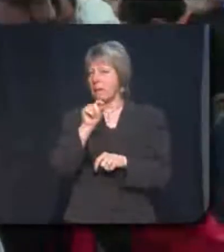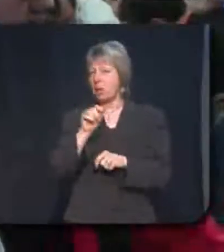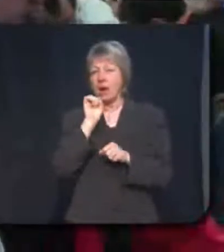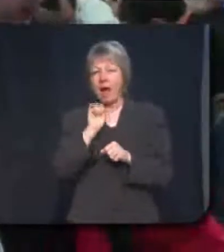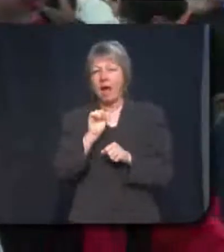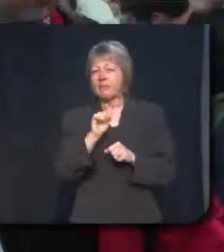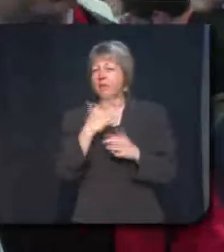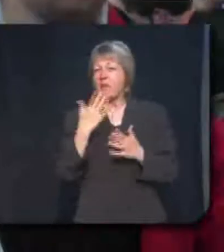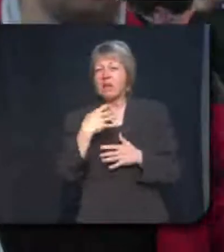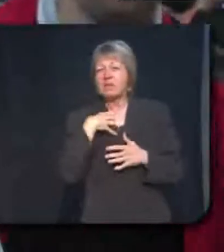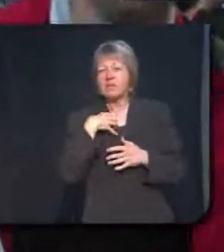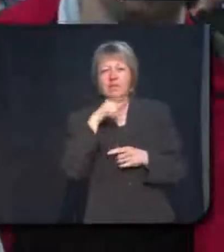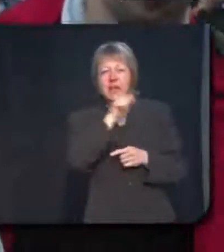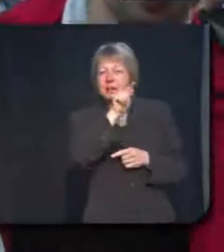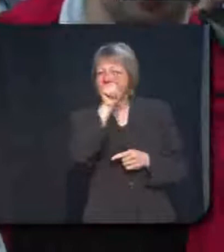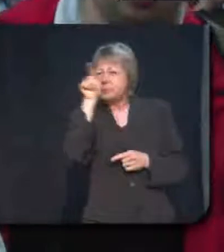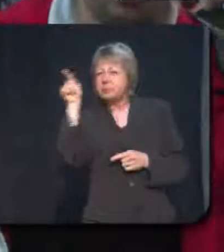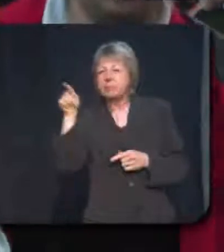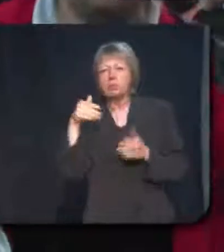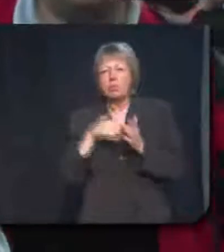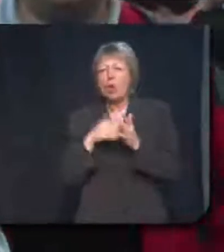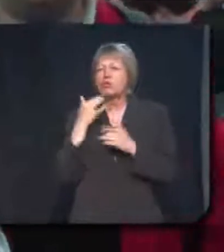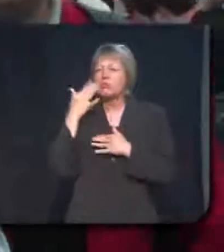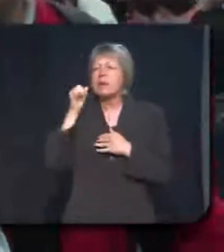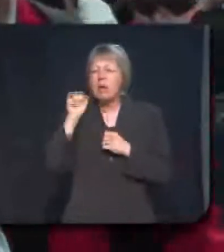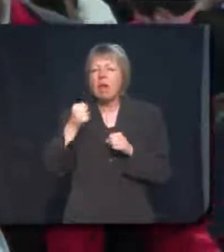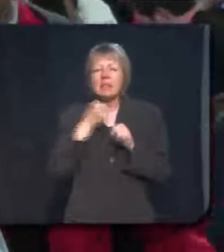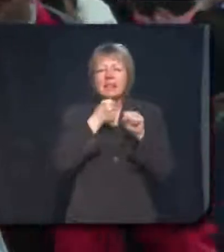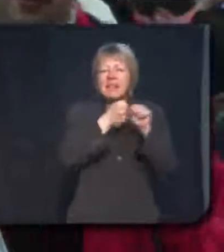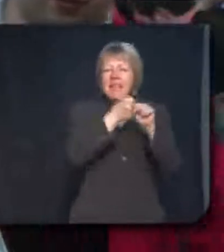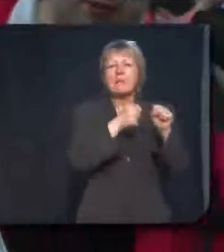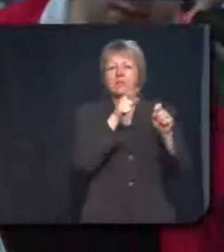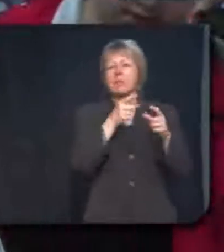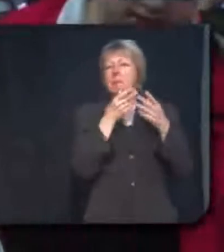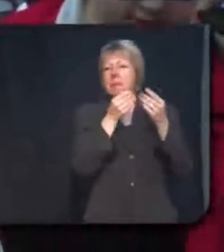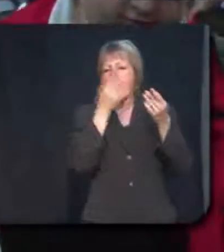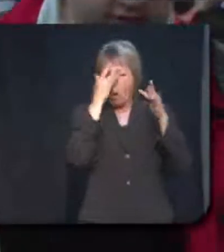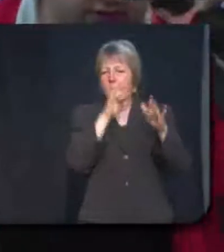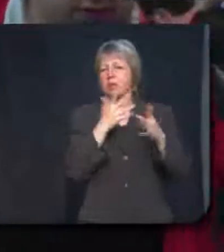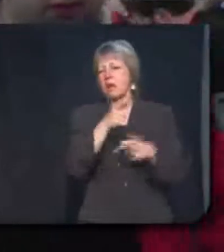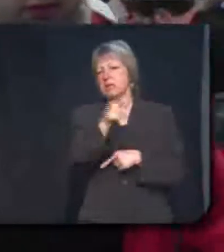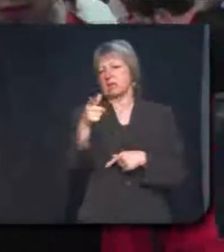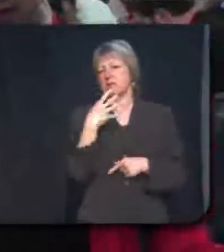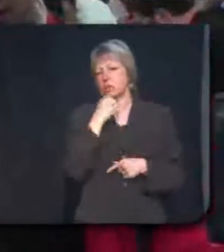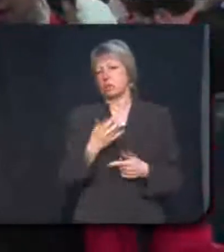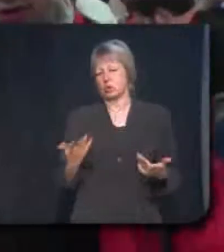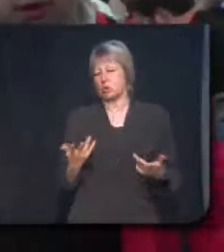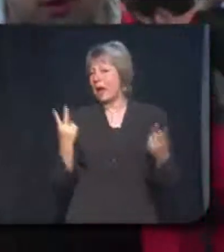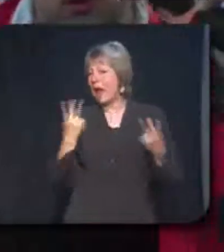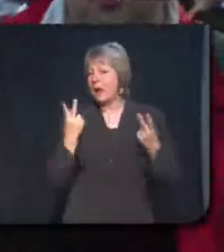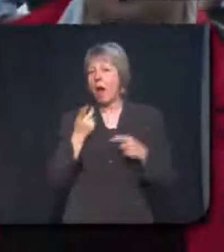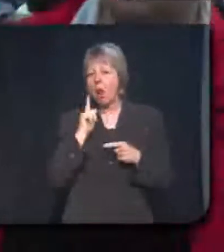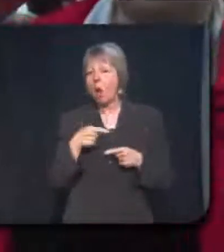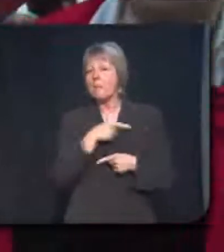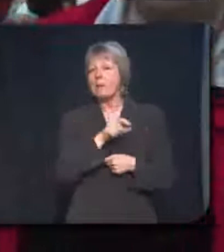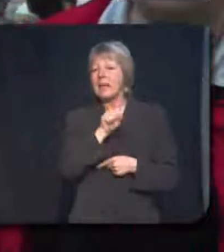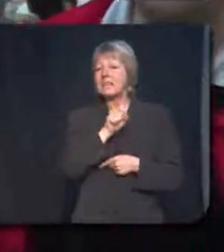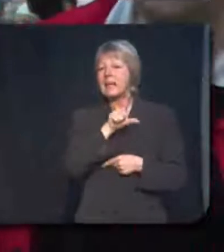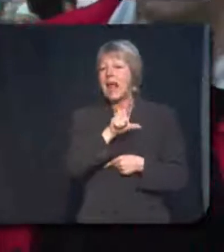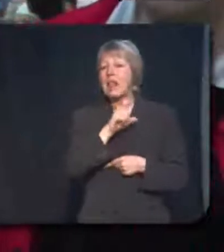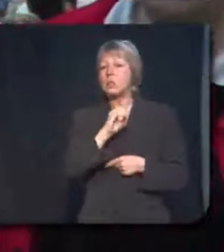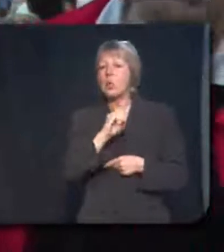will ihr könnt also im Nachgang noch dafür kämpfen dass ihr das bekommt was ihr wollt unabhängig davon ob er jetzt diesen